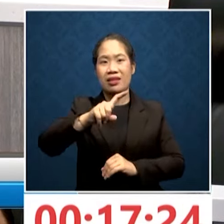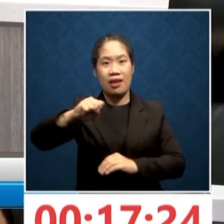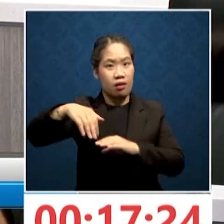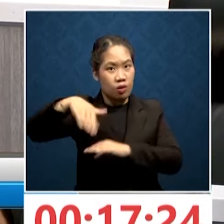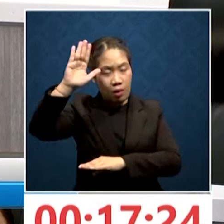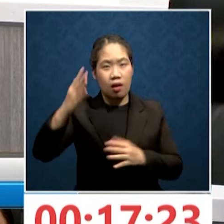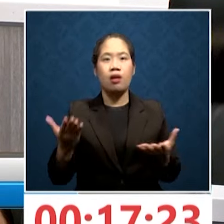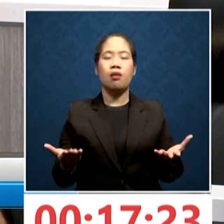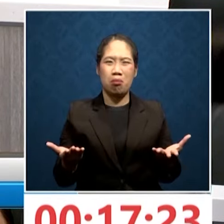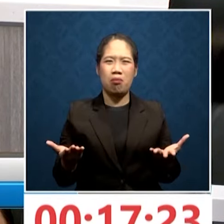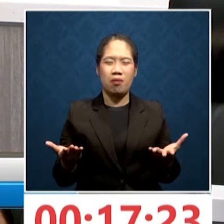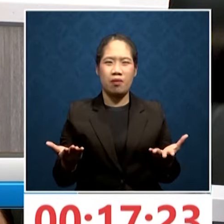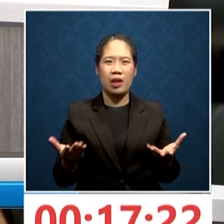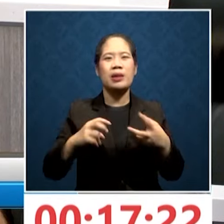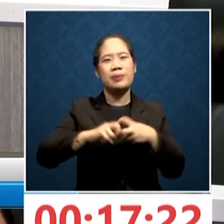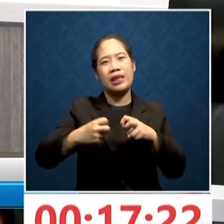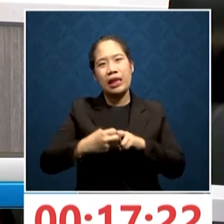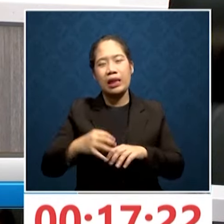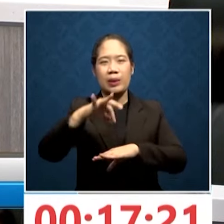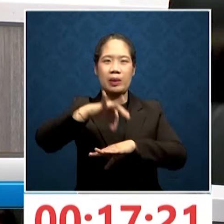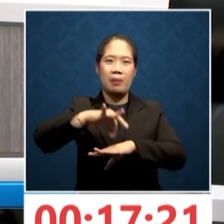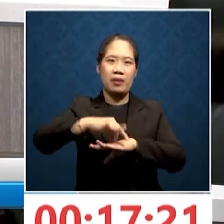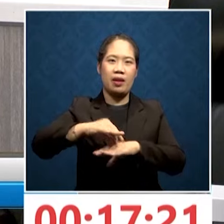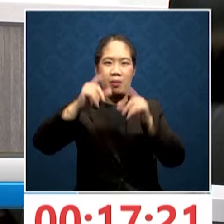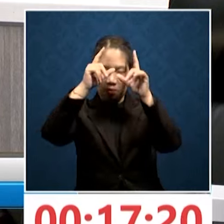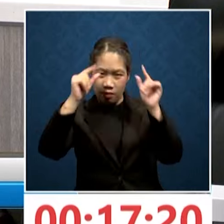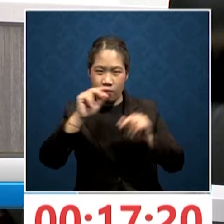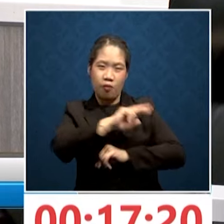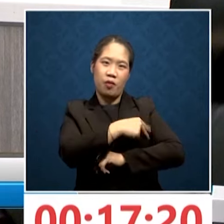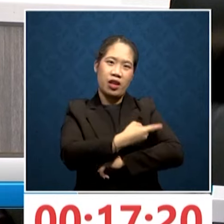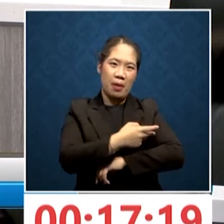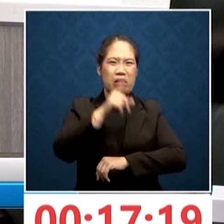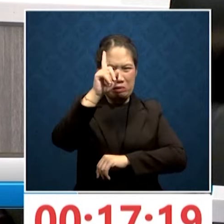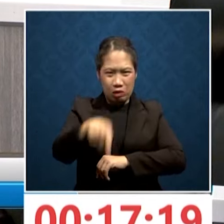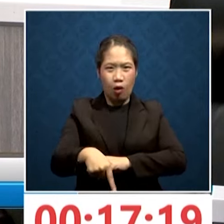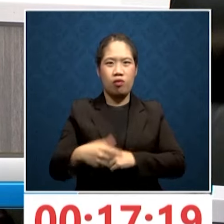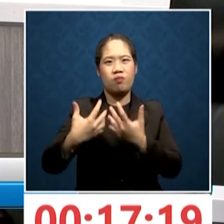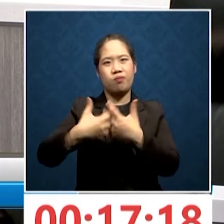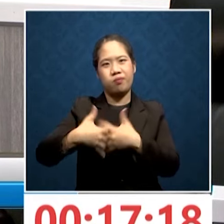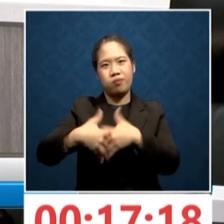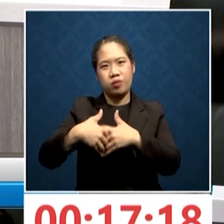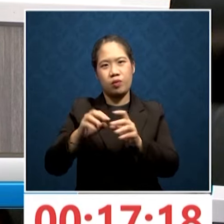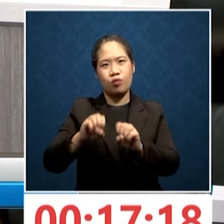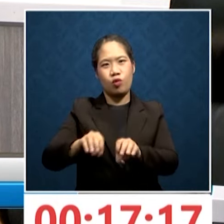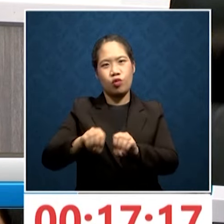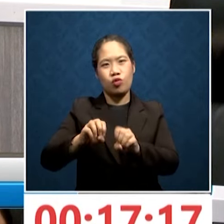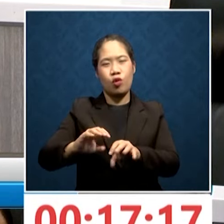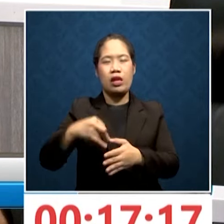ำให้การขาดแคลนบุคลากรทางสาธารณสุขนั้นเป็นความจำเป็นเร่งด่วนเมื่อสัก 2-3 ปี